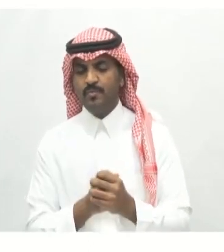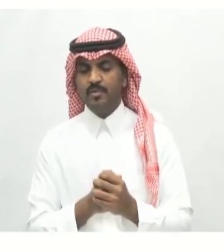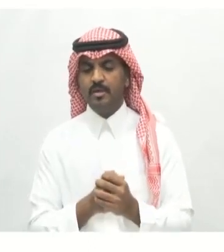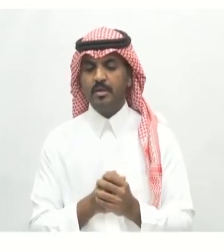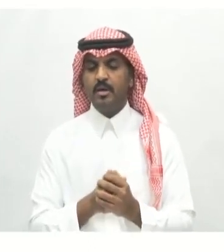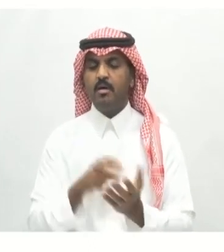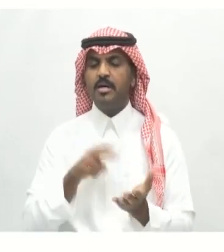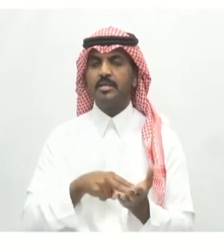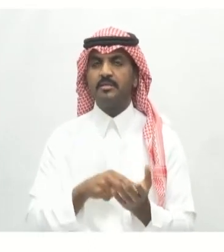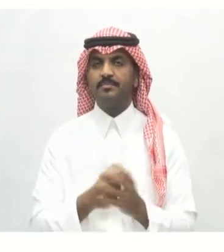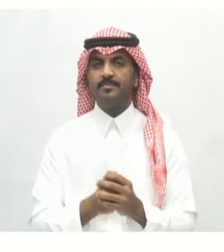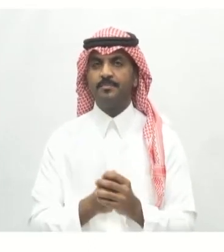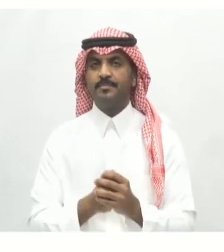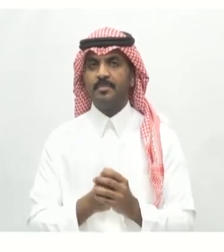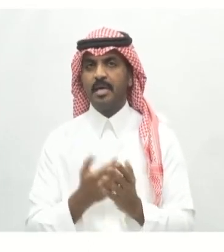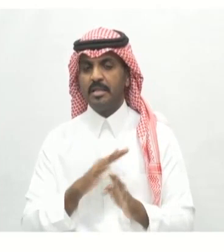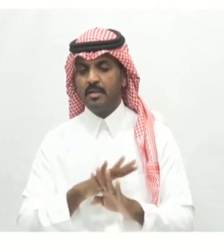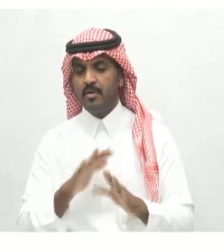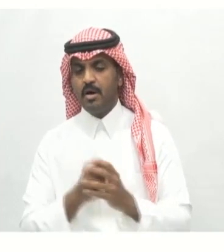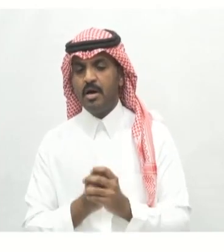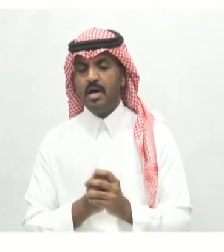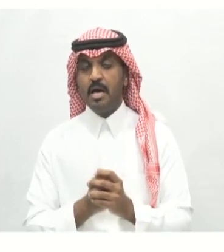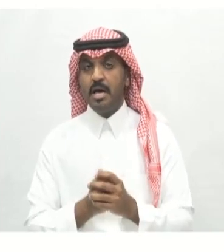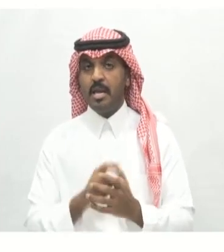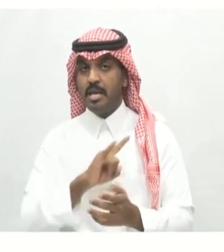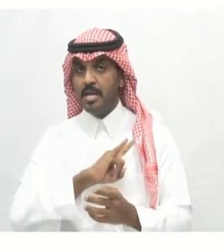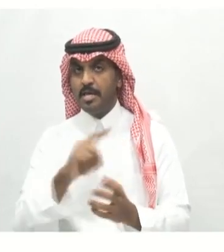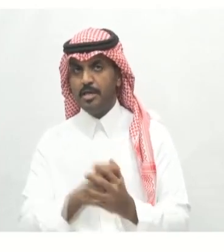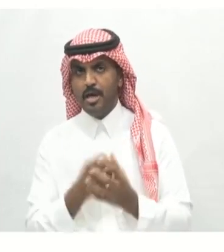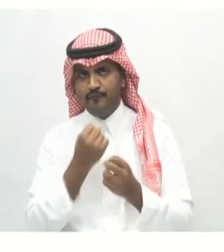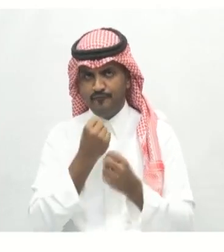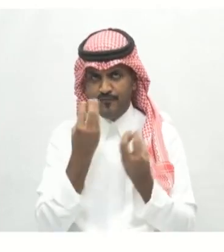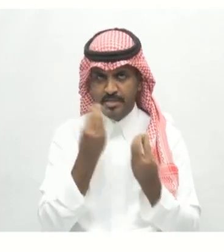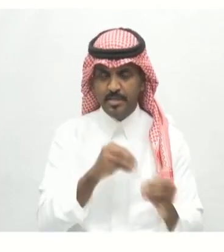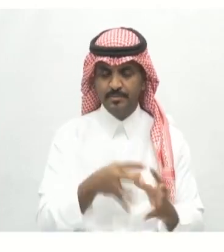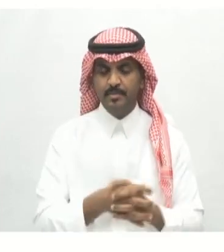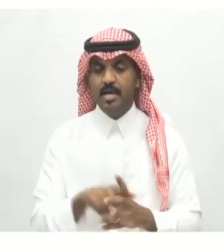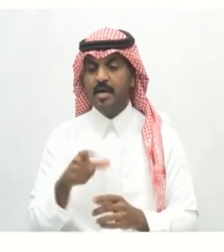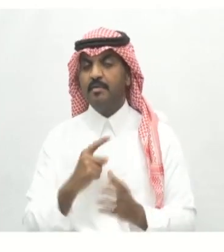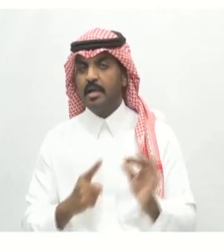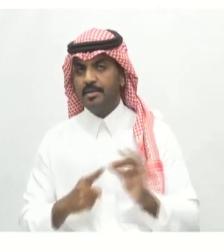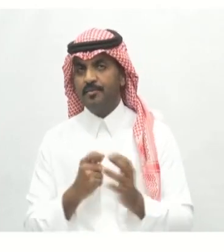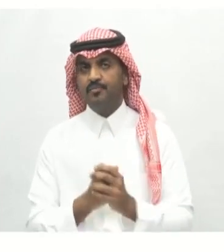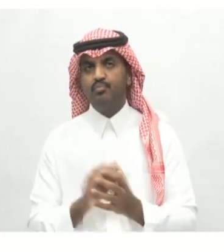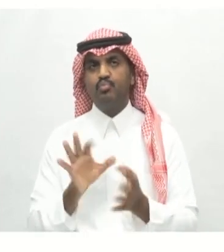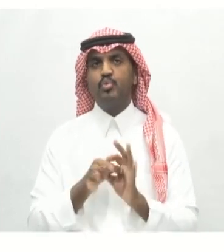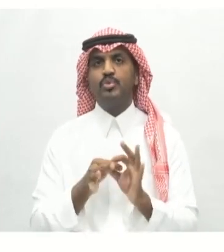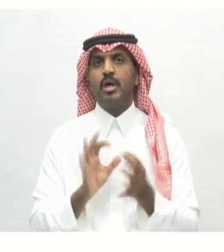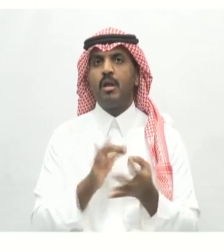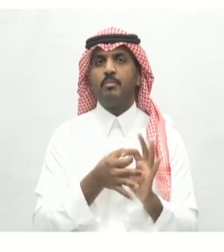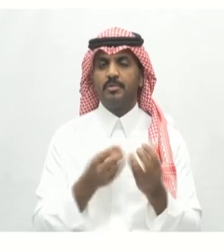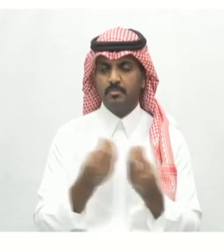قاعده اقتضاء النهي الفساد وكما سبق ان ذكرنا ان هذه الاهداف مترابطه